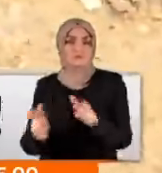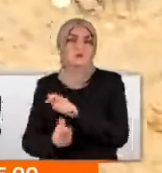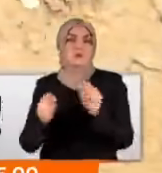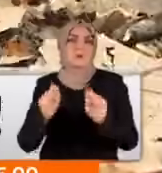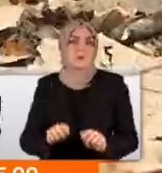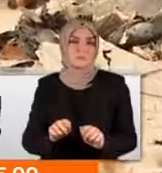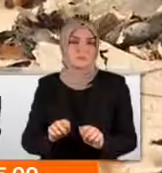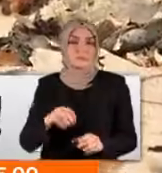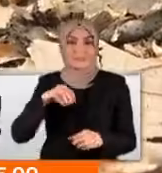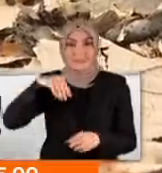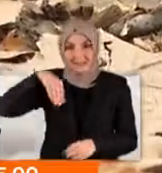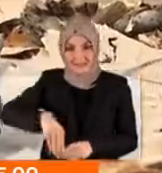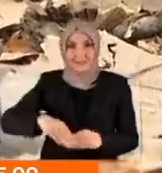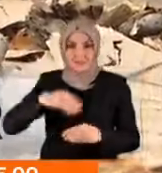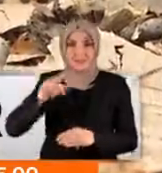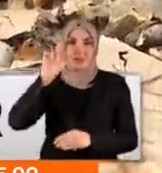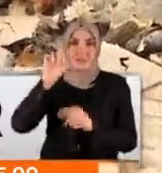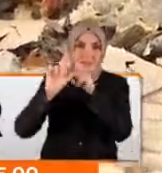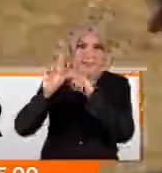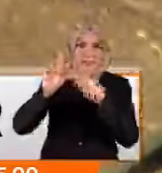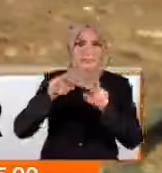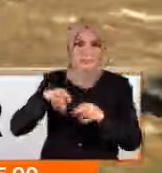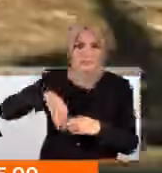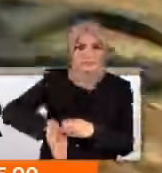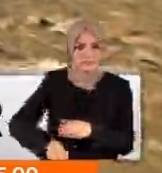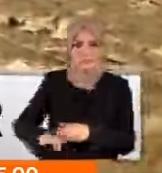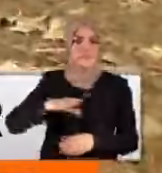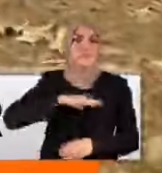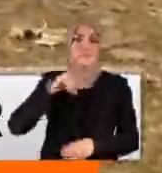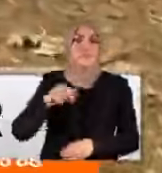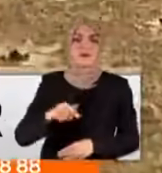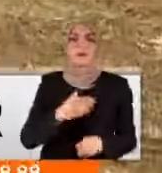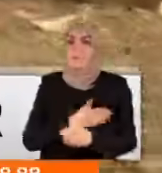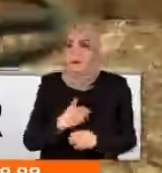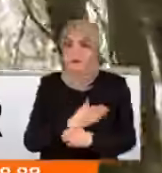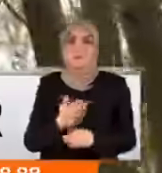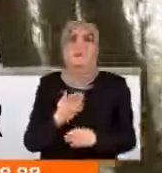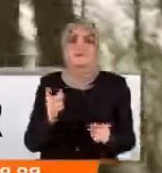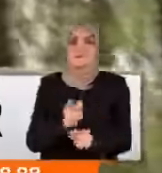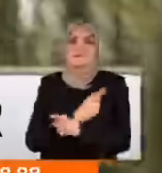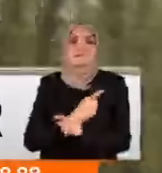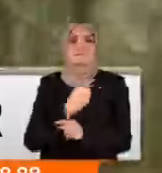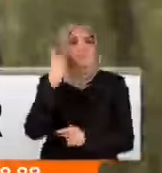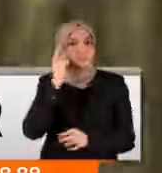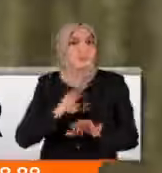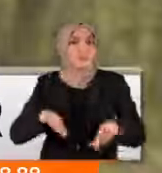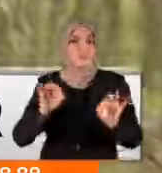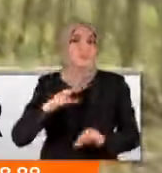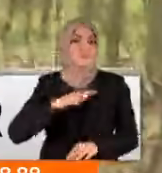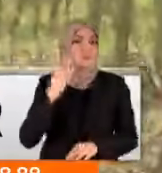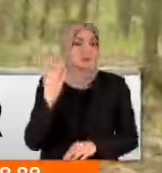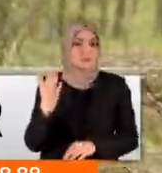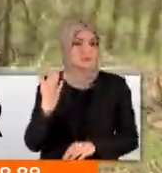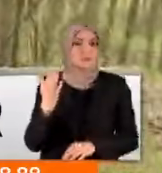şeklinde içeride ilerliyor kazı sırasında yaşanan malzemelerinden araç gerece kadar her türlü detayda düşünülmüş ve kelimenin tam